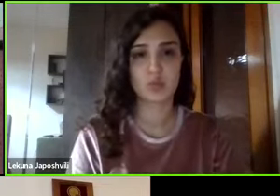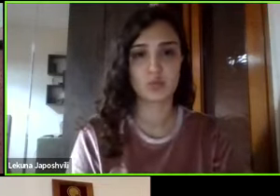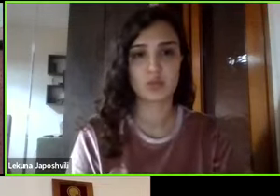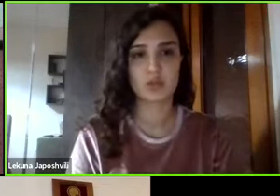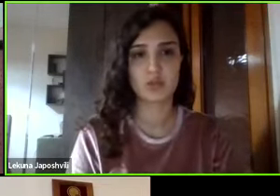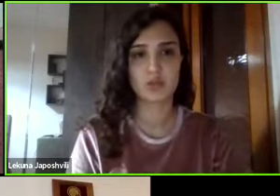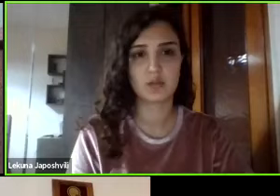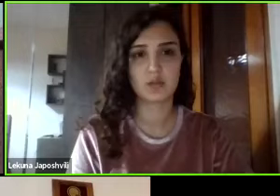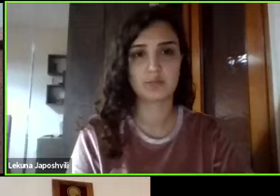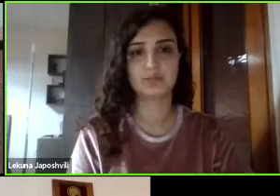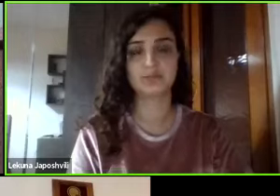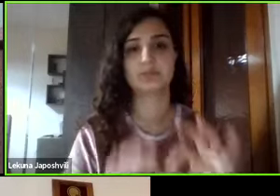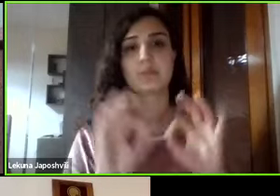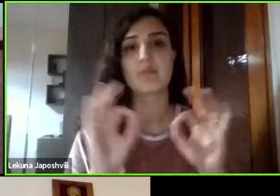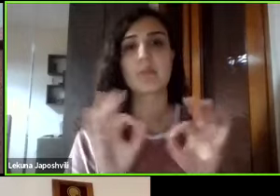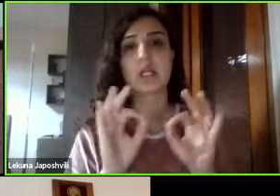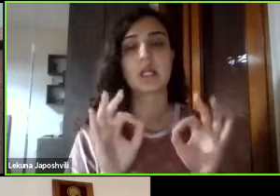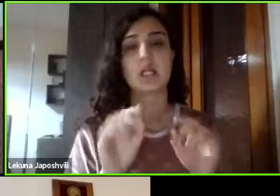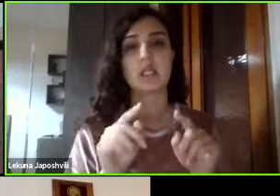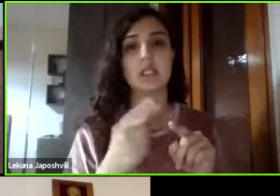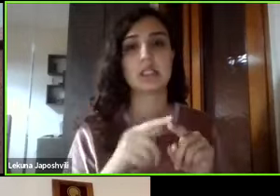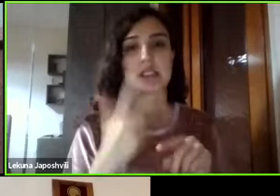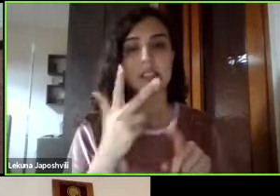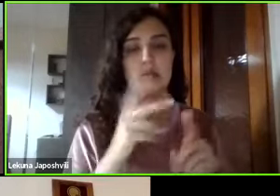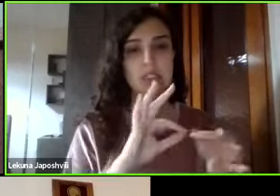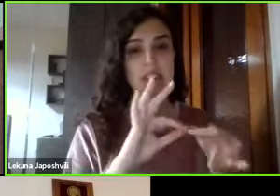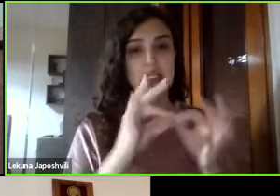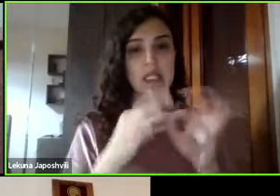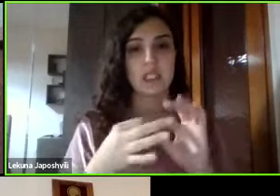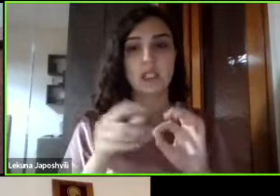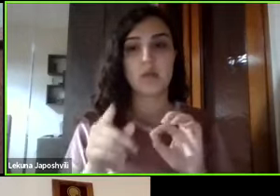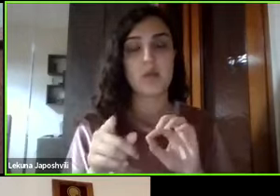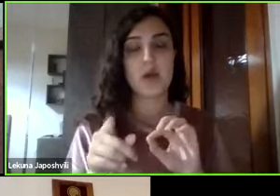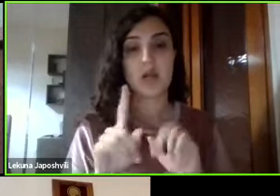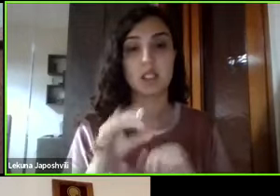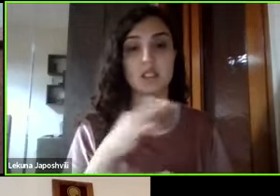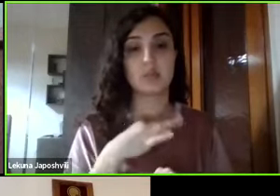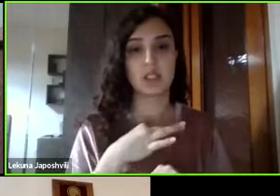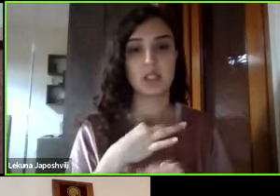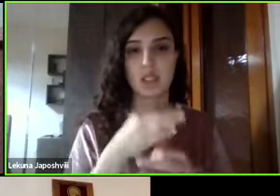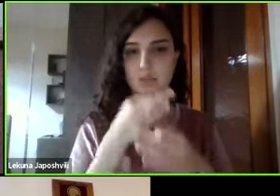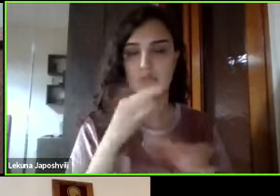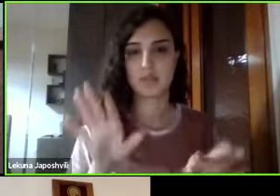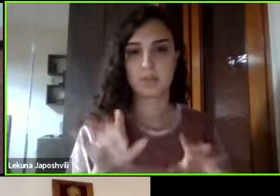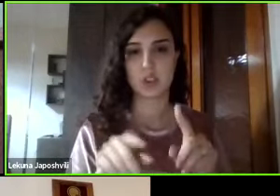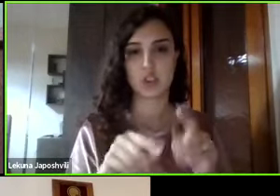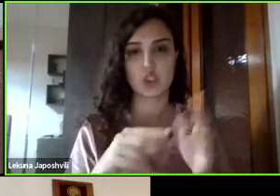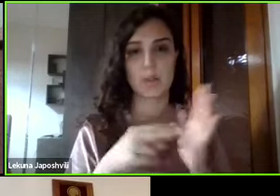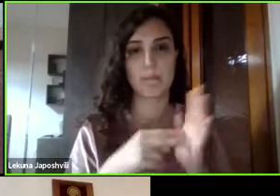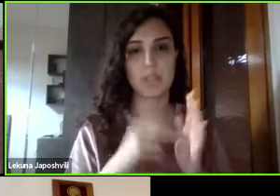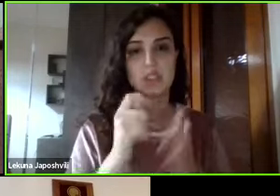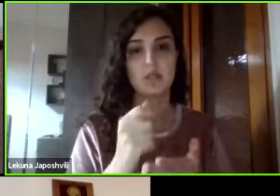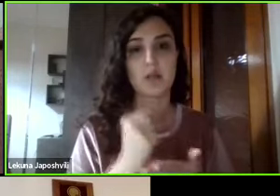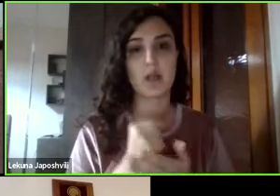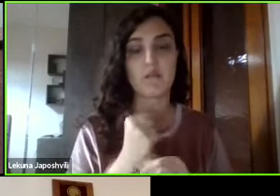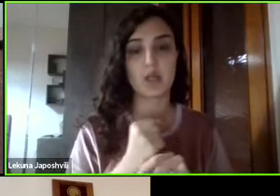Არანაირად არ იქნება კორექტული, რომ სამი წინადადების საფუძველზე ნებისმიერი შეფასება გავაკეთო, ეს